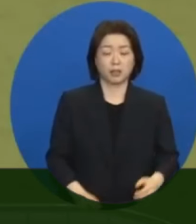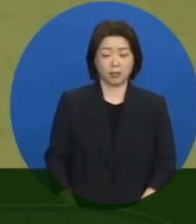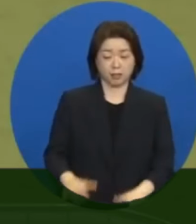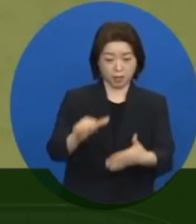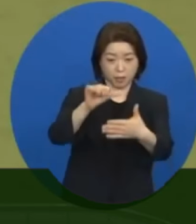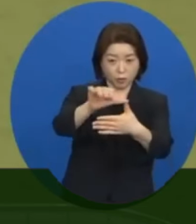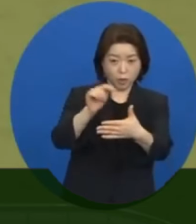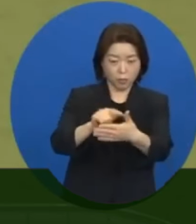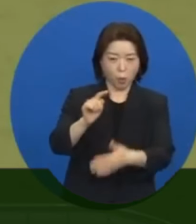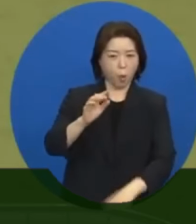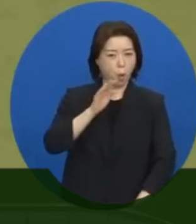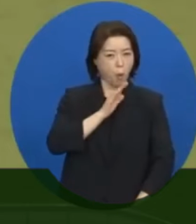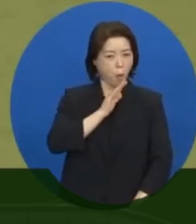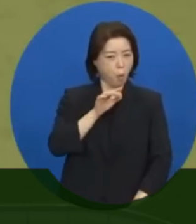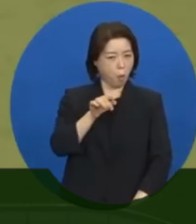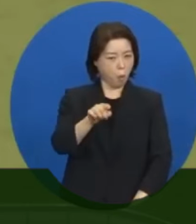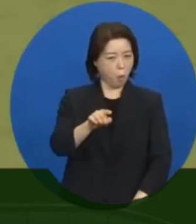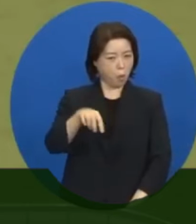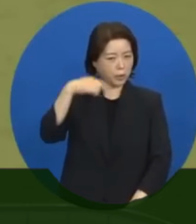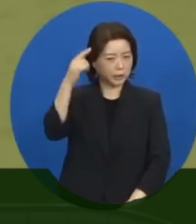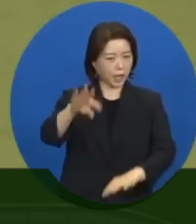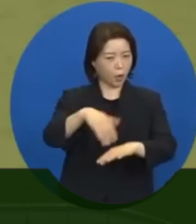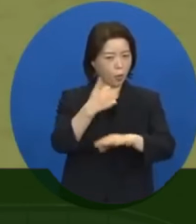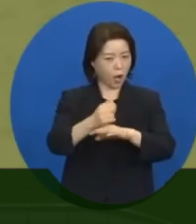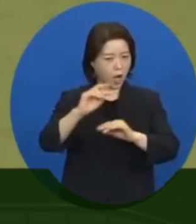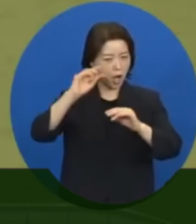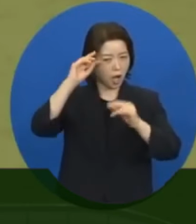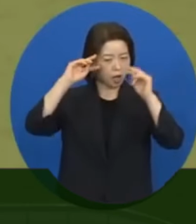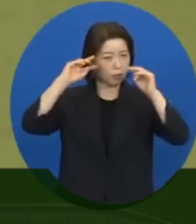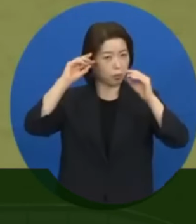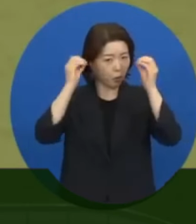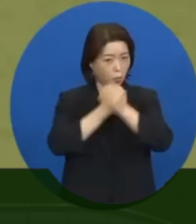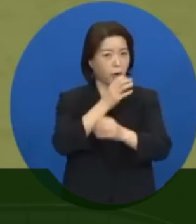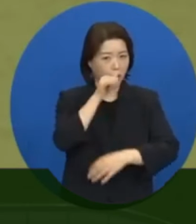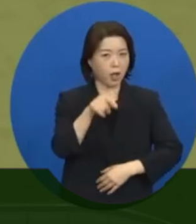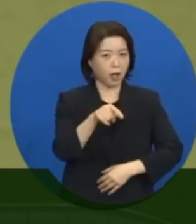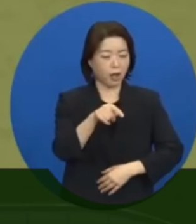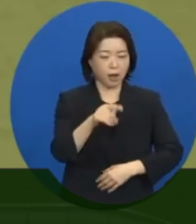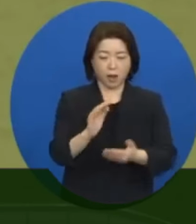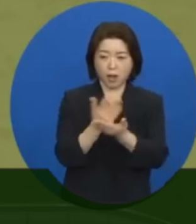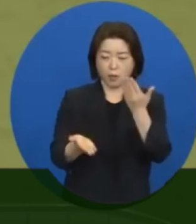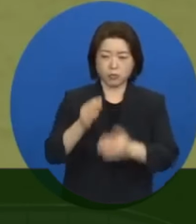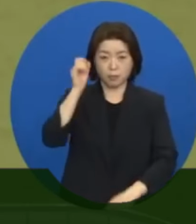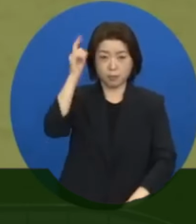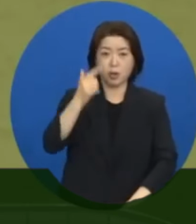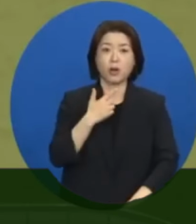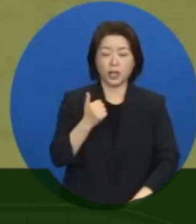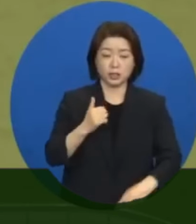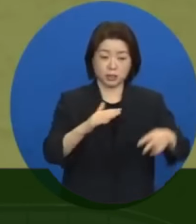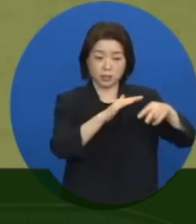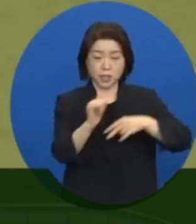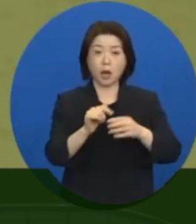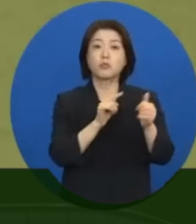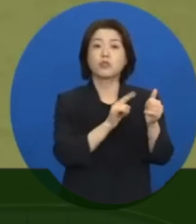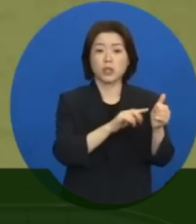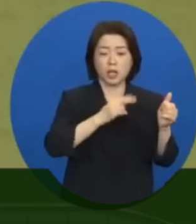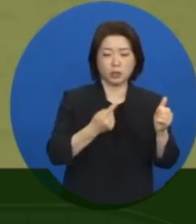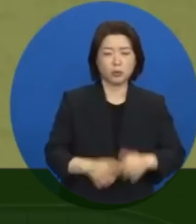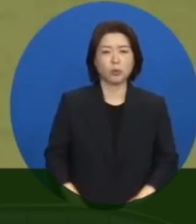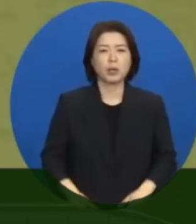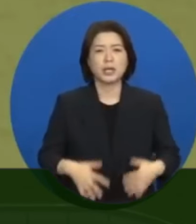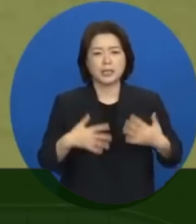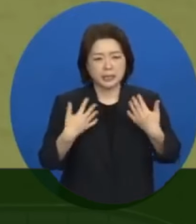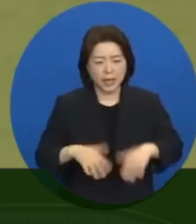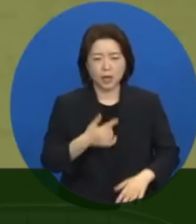다음 차기 왕이라고 착각을 했기 때문에 그렇습니다 아무리 분별력이 뛰어났던 사무엘조차도 연약하고